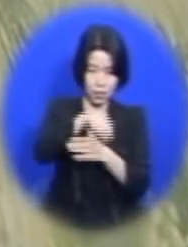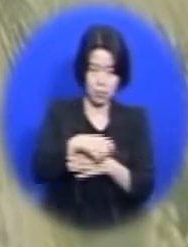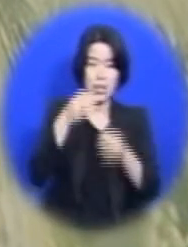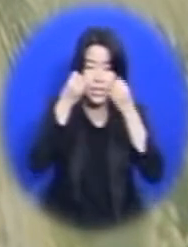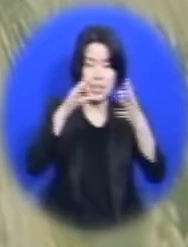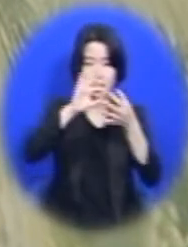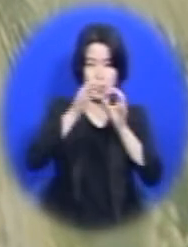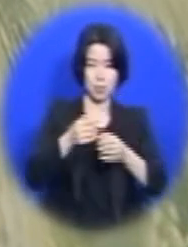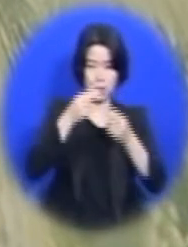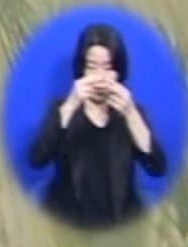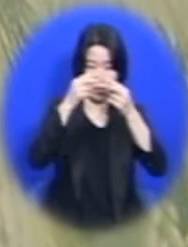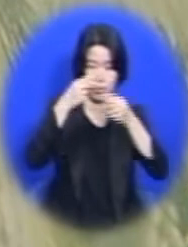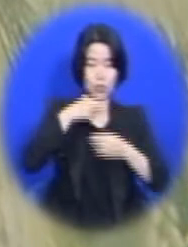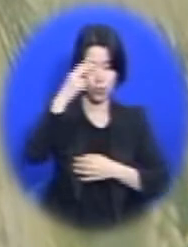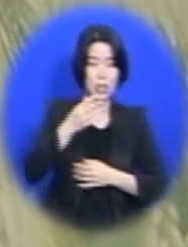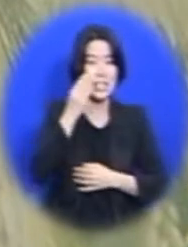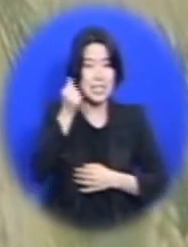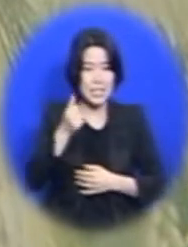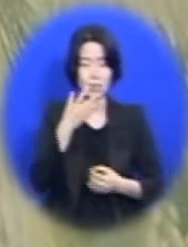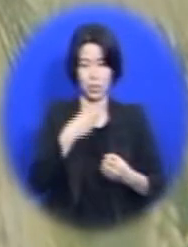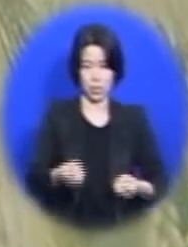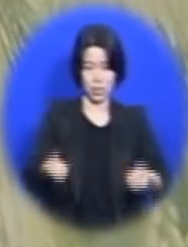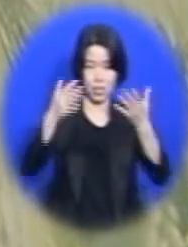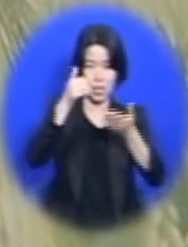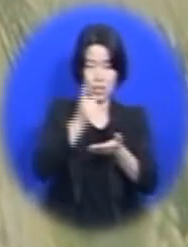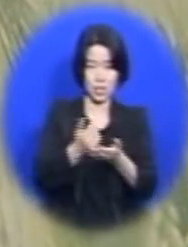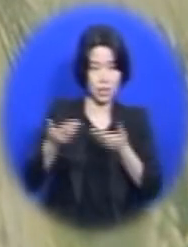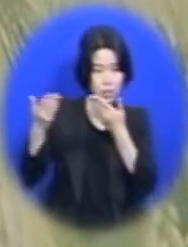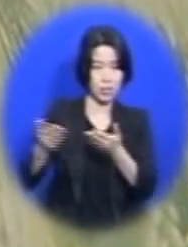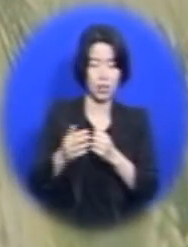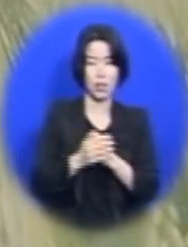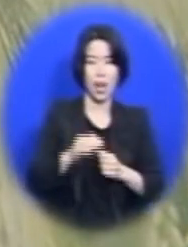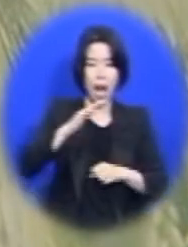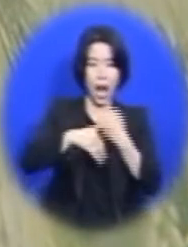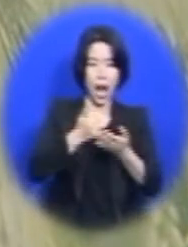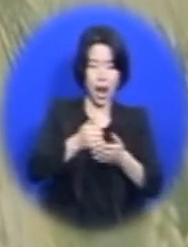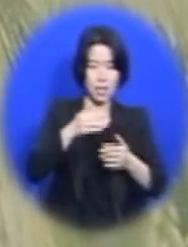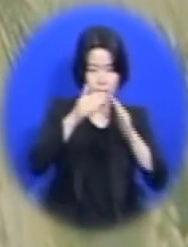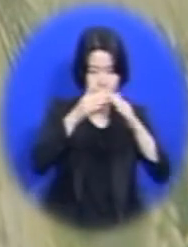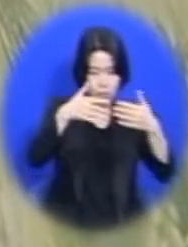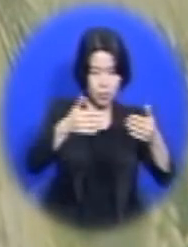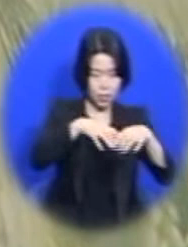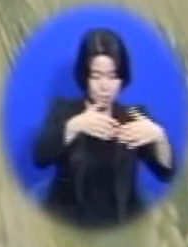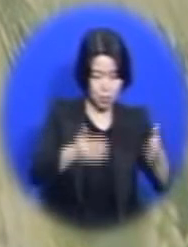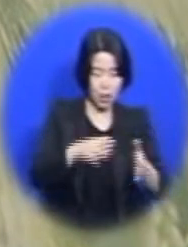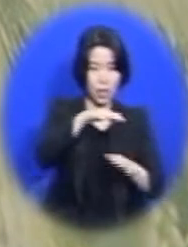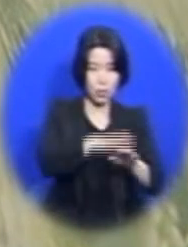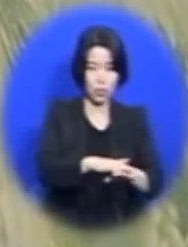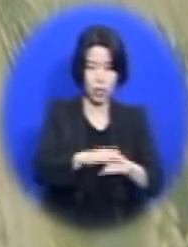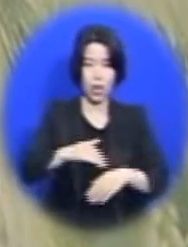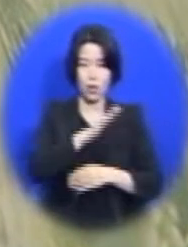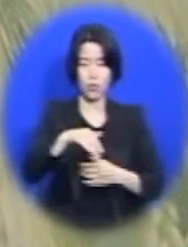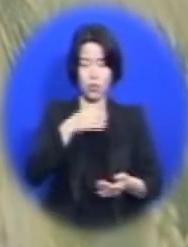포도주와 기름을 제사장들에게로 가져다가 우리 하나님의 전 골방에 두고 또 우리 물산의